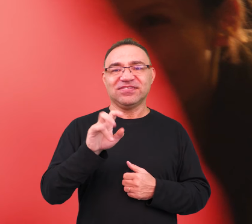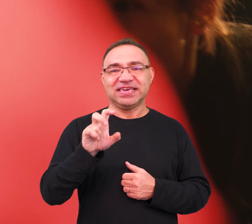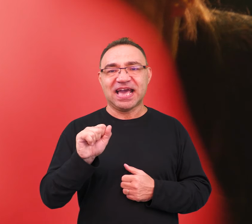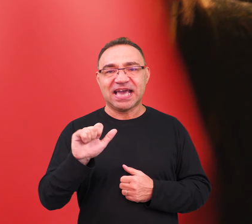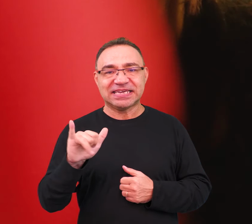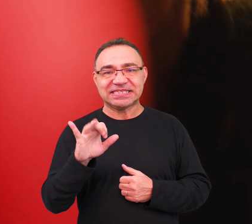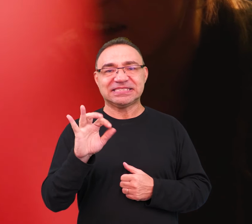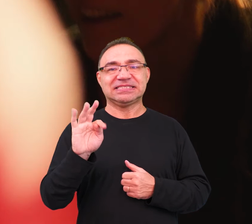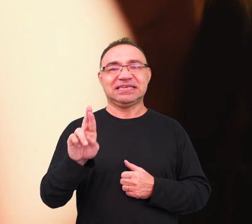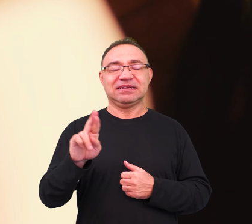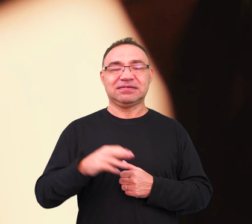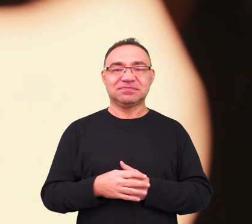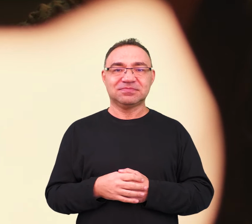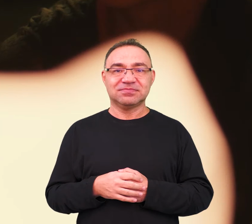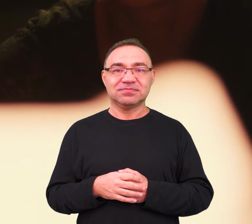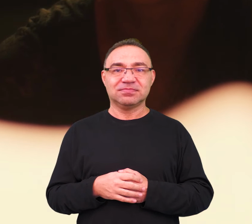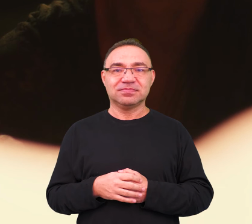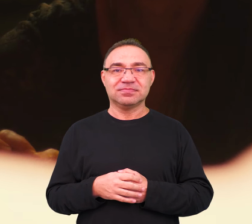Witaj, ser!